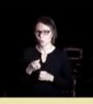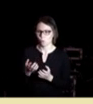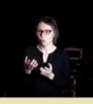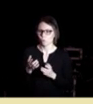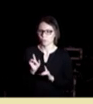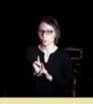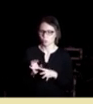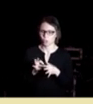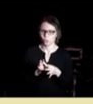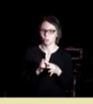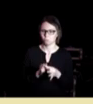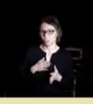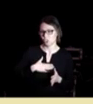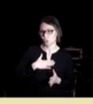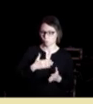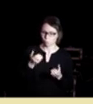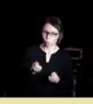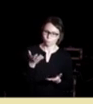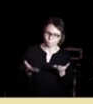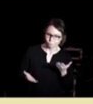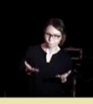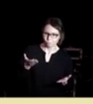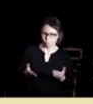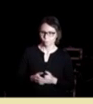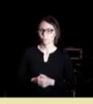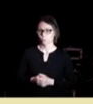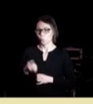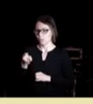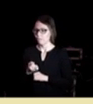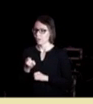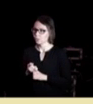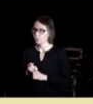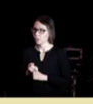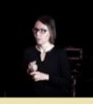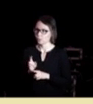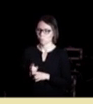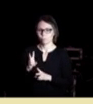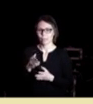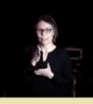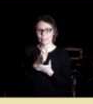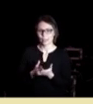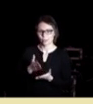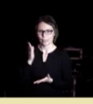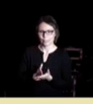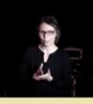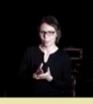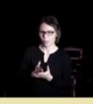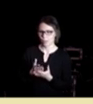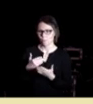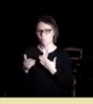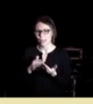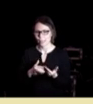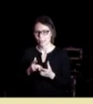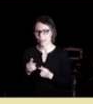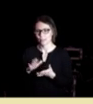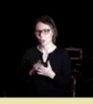er knyttet til sykdommen. Og da kan et verktøy som shared decision making eller samvalg nettopp være